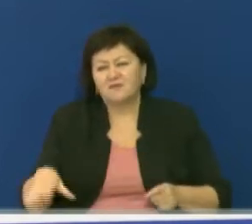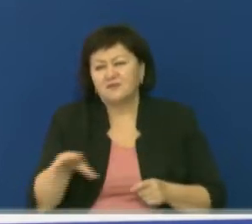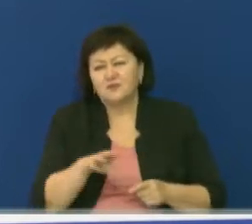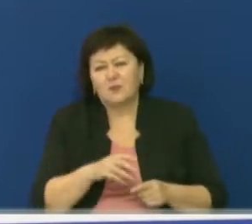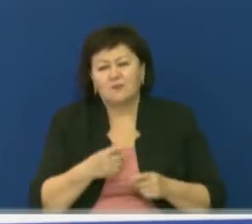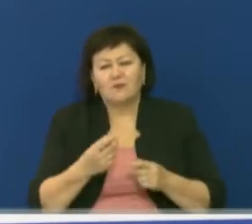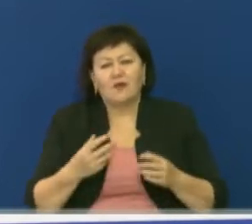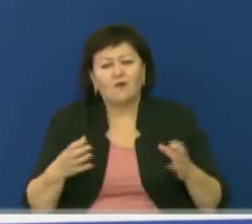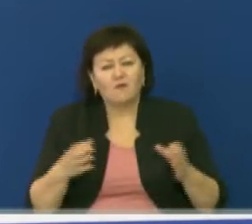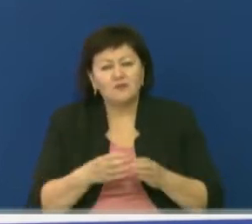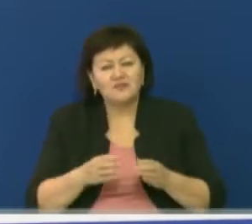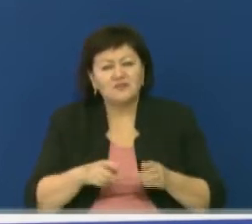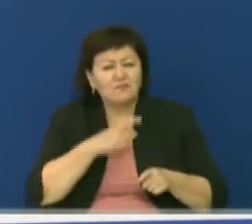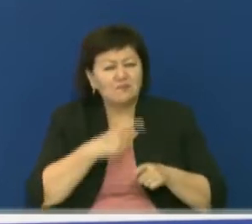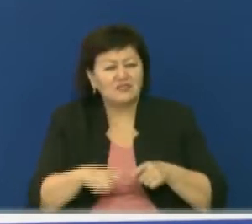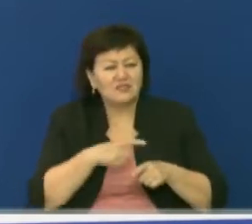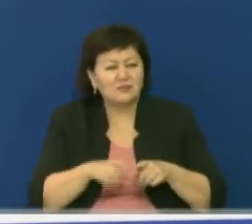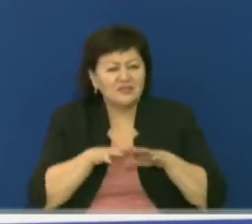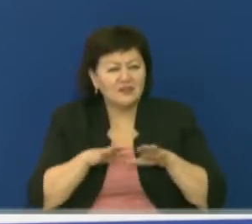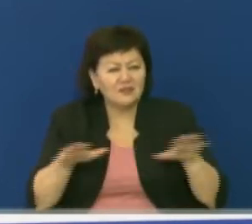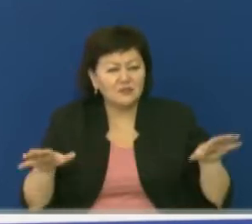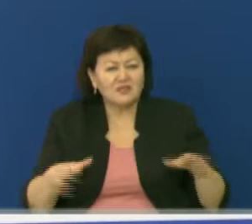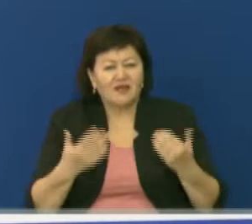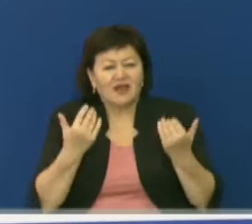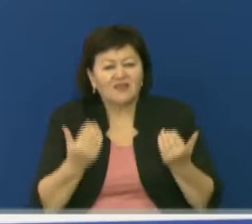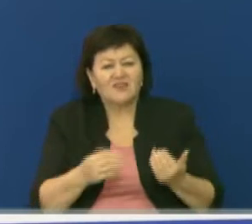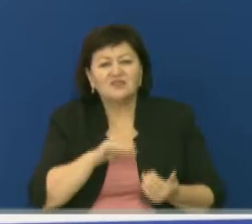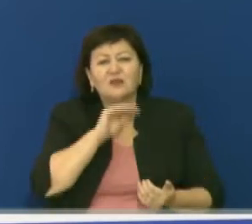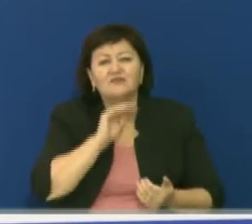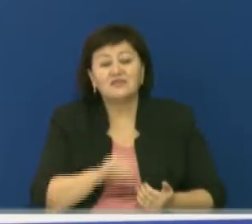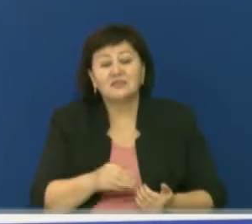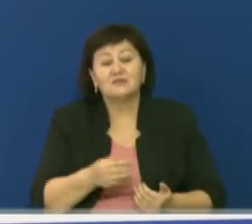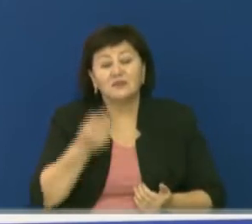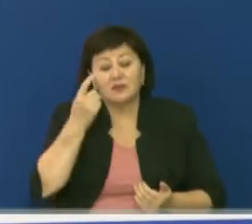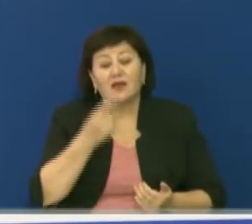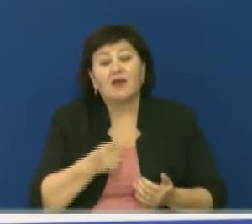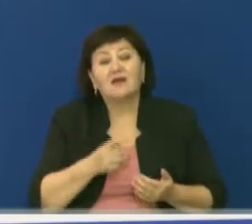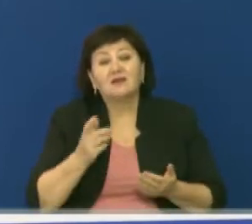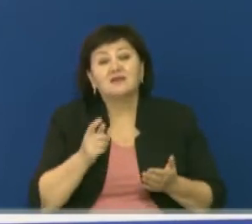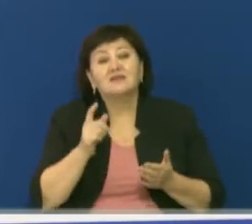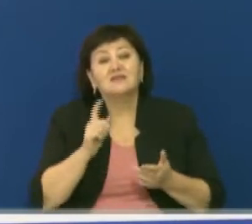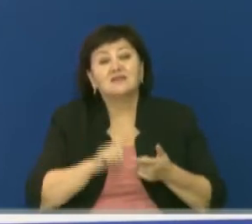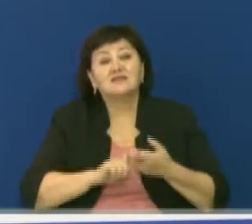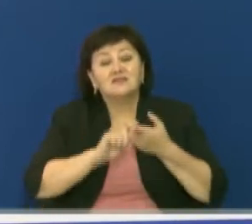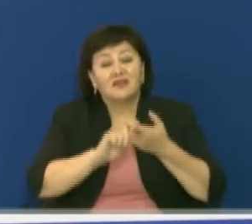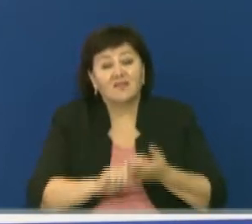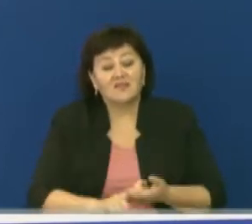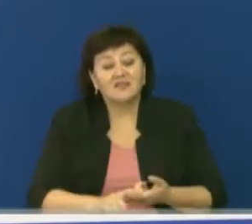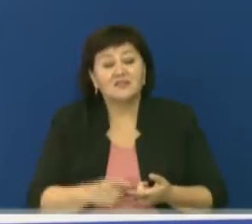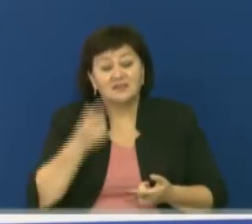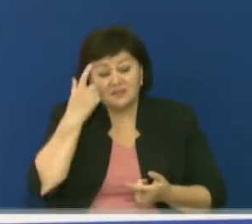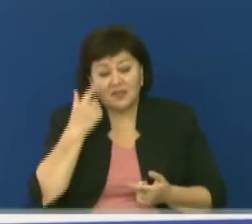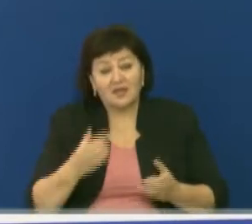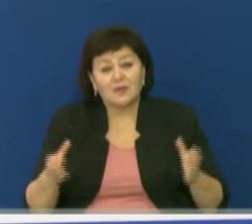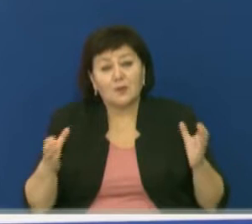секунды. Поэтому именно от вашего профессионализма и оперативности зависят полнота, объективность и достоверность происходящего в